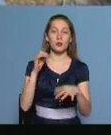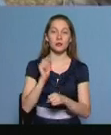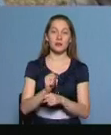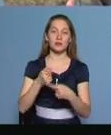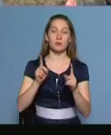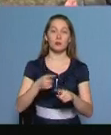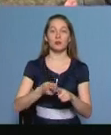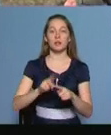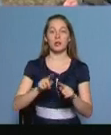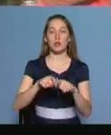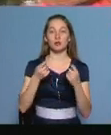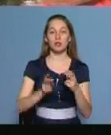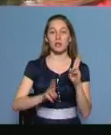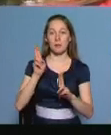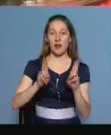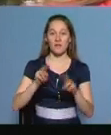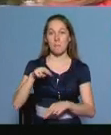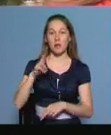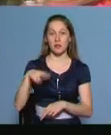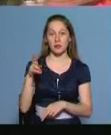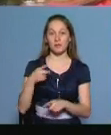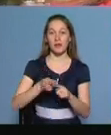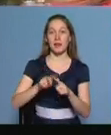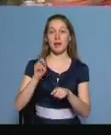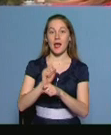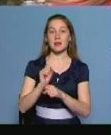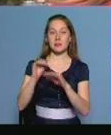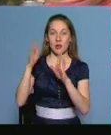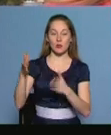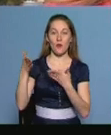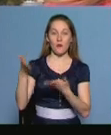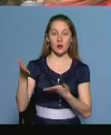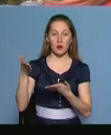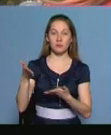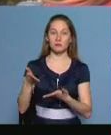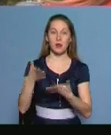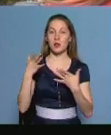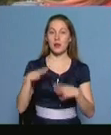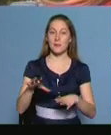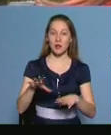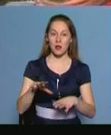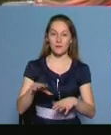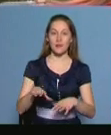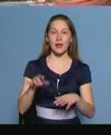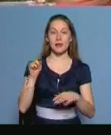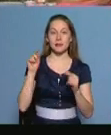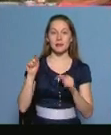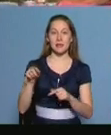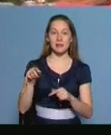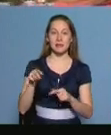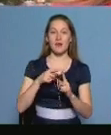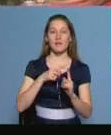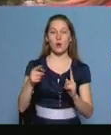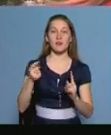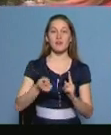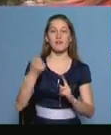нарушение правил дорожного движения. Остановки в этом месте организованы не было. Здесь в ходе